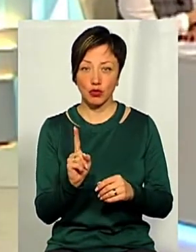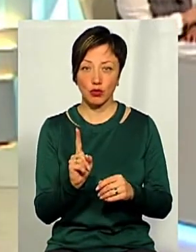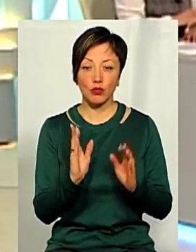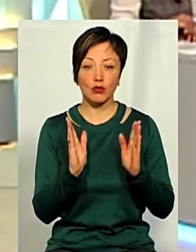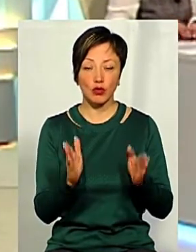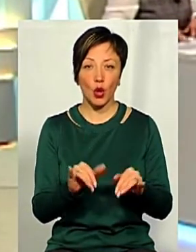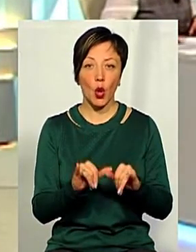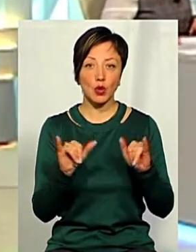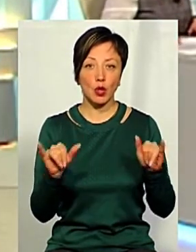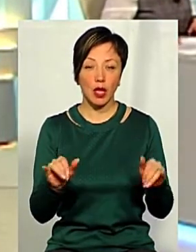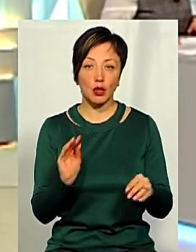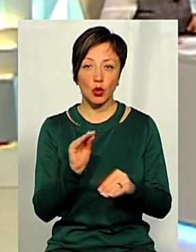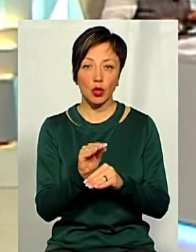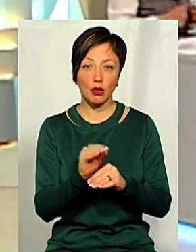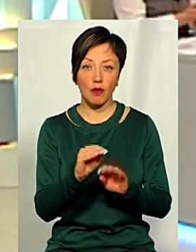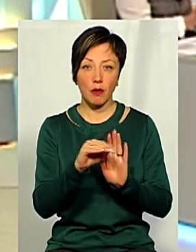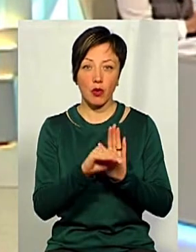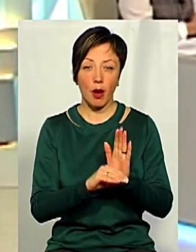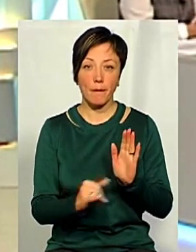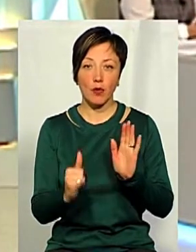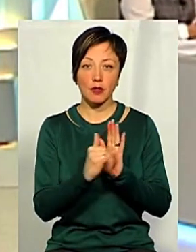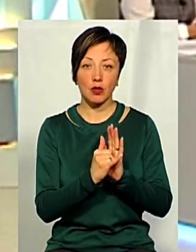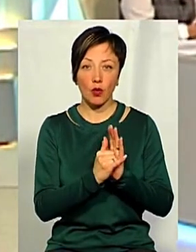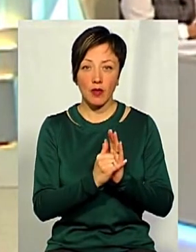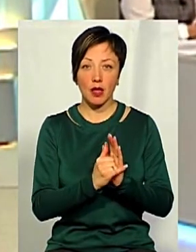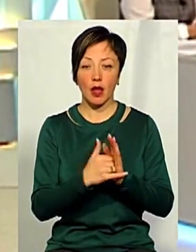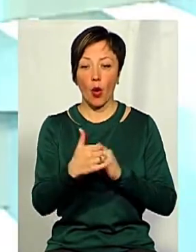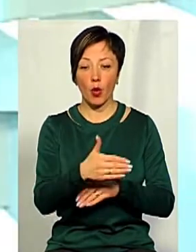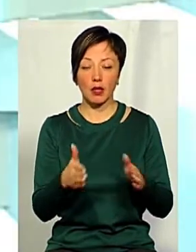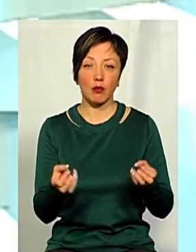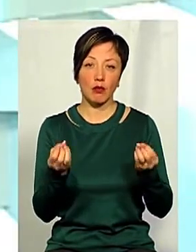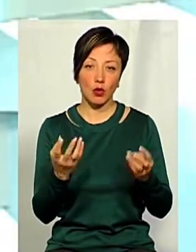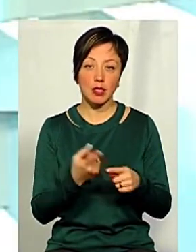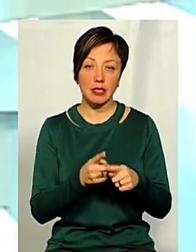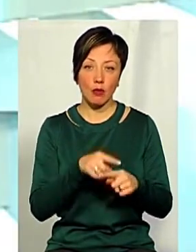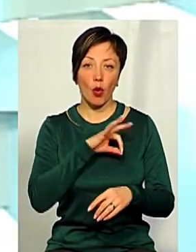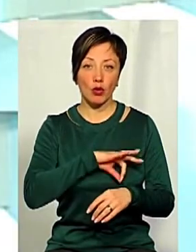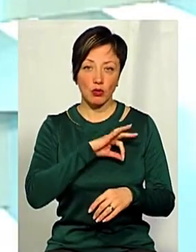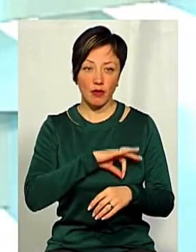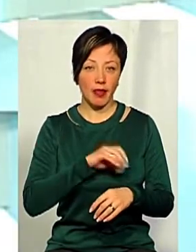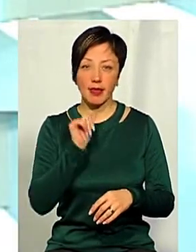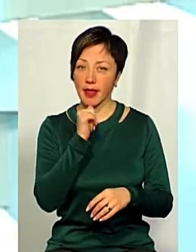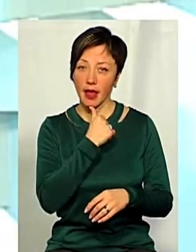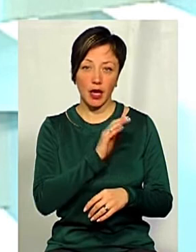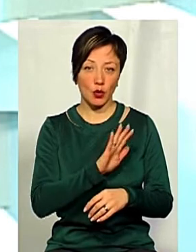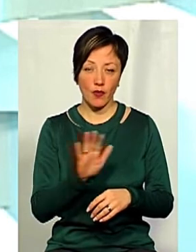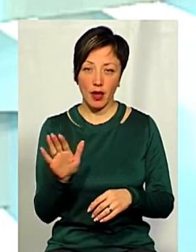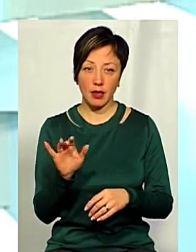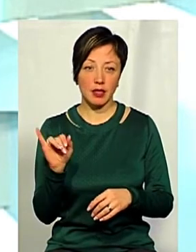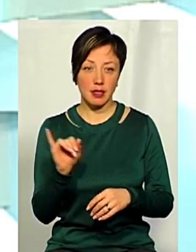будуть розгортатися додаткові програми по встановленню контейнерів, тому просто цим користуватися, не лінуватися.